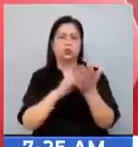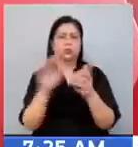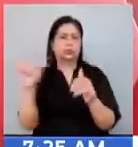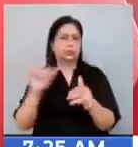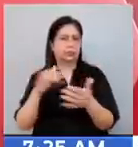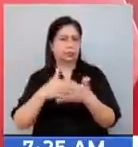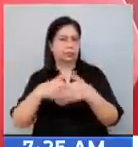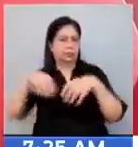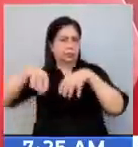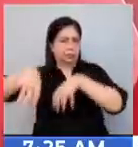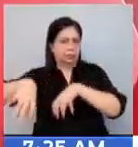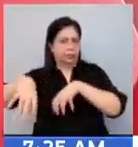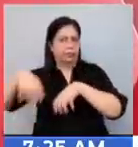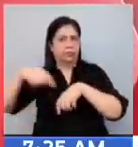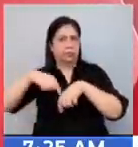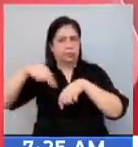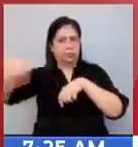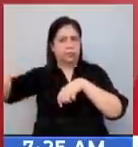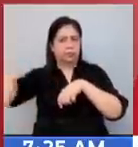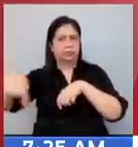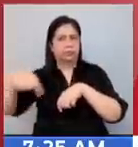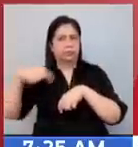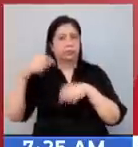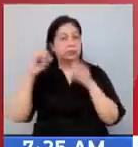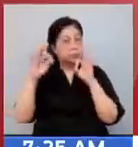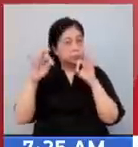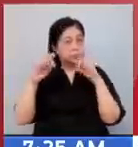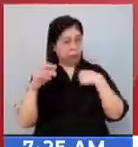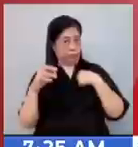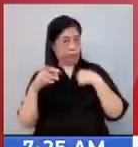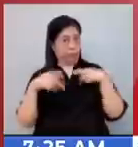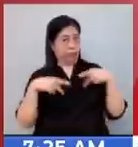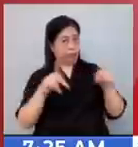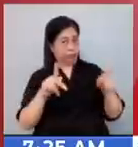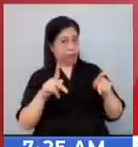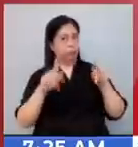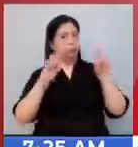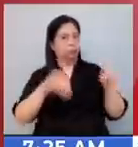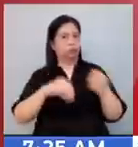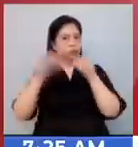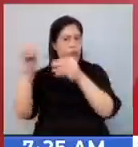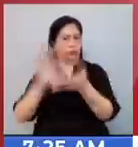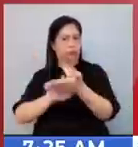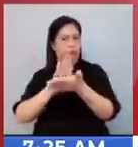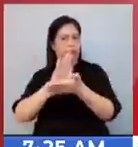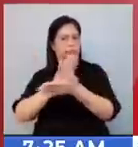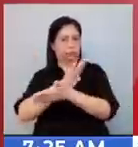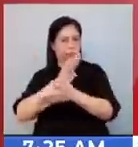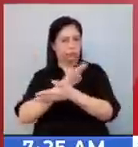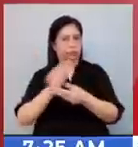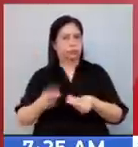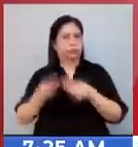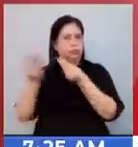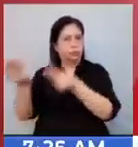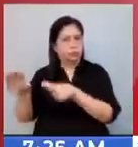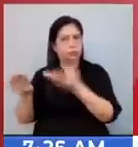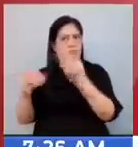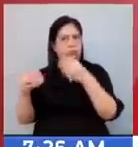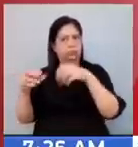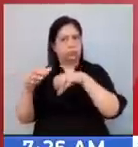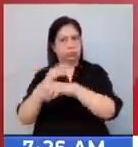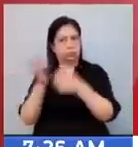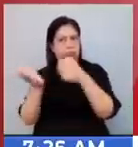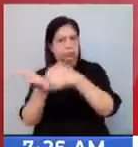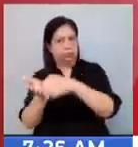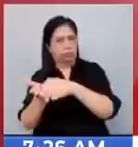kami, kung papayag kami, doon po iaayos yung papers namin. Bali, doon po ipapasok. Sila, school to school